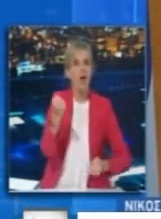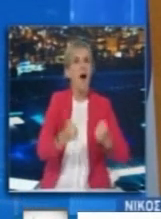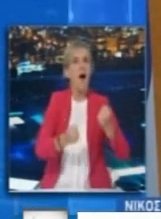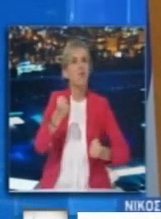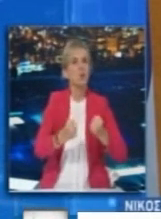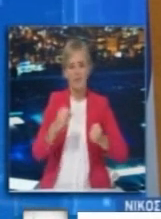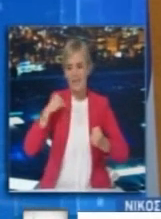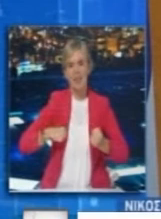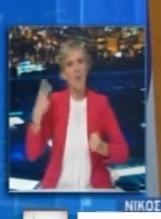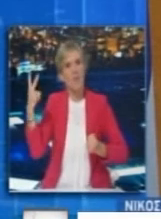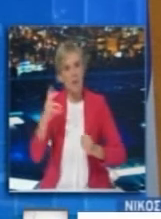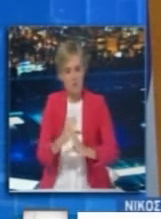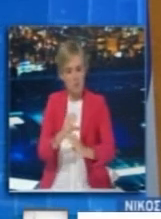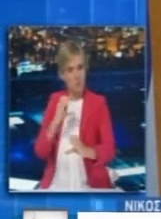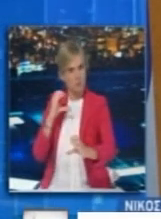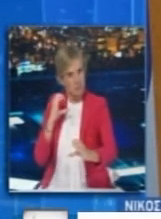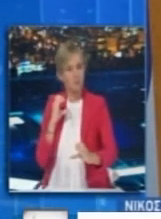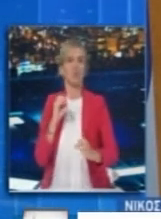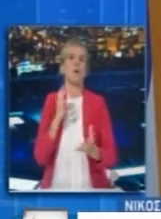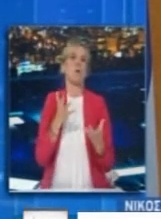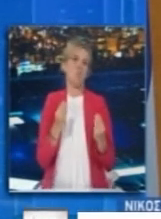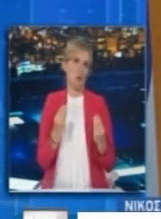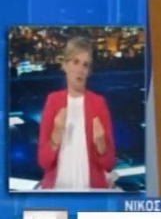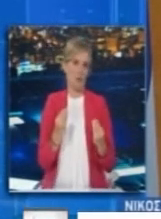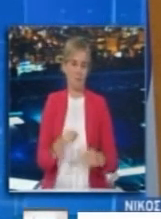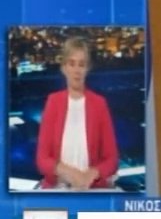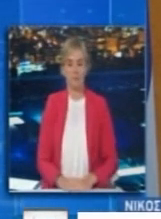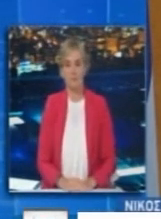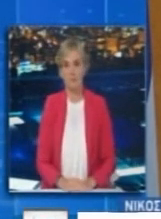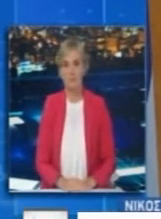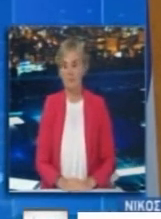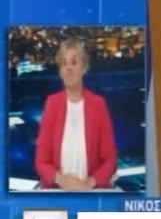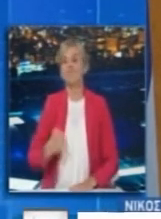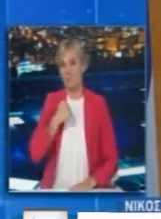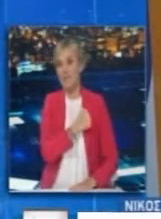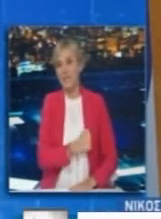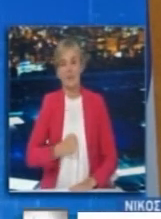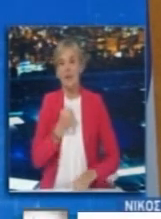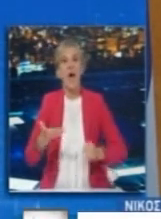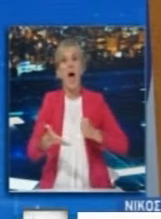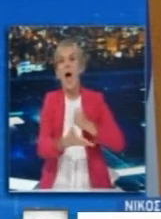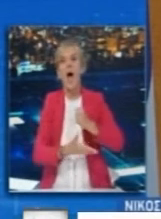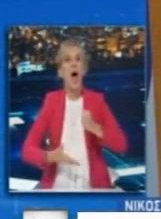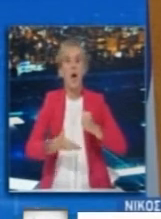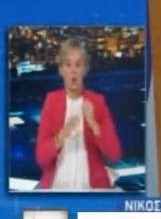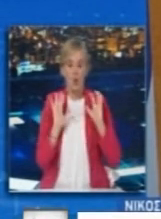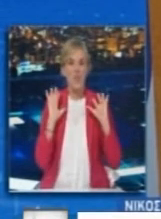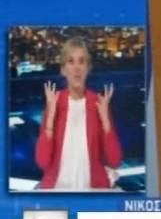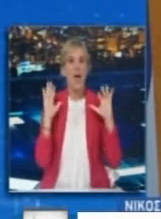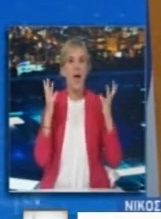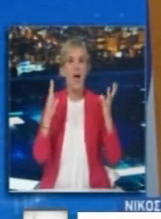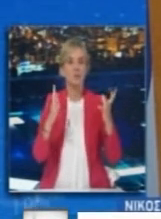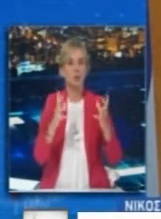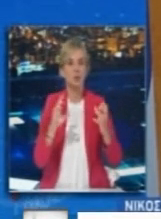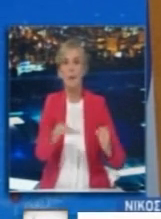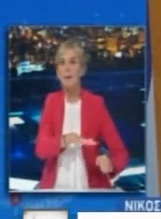Ελλάδας και της τοπικής αυτοδιοίκησης. Στην πυρκαγιά που εκδηλώθηκε σε αγροτοδασική πυρκαγιά στην περιοχή Μέλπια Μεσσηνίας,